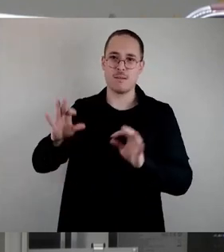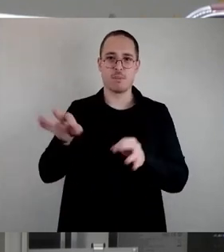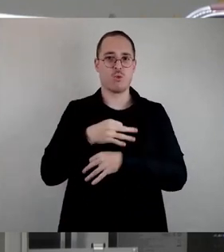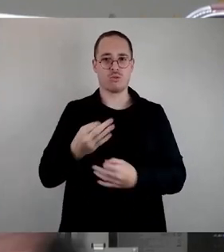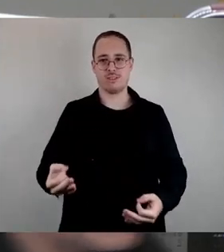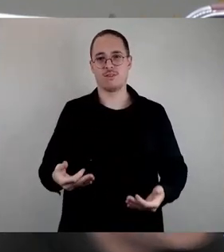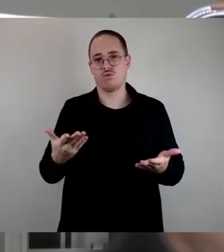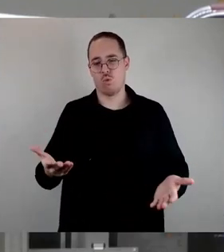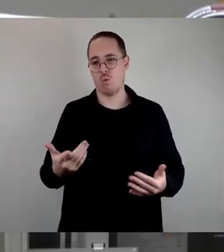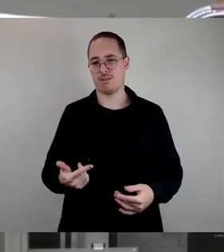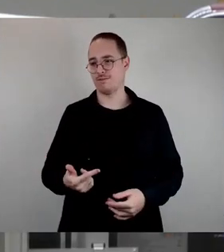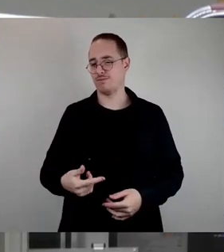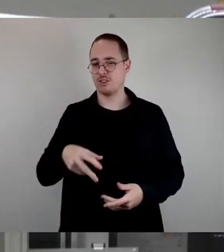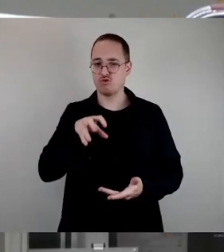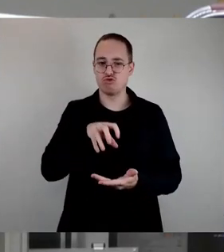Vielen Dank.